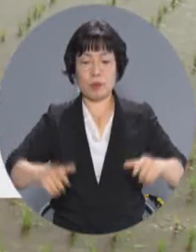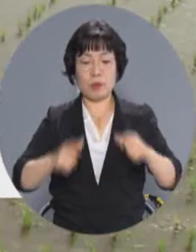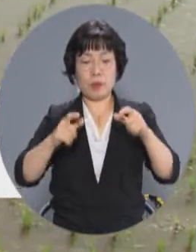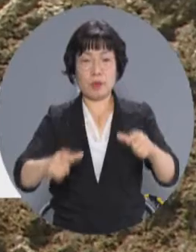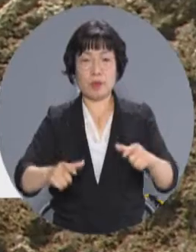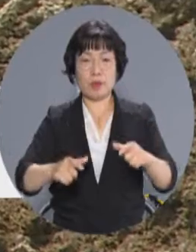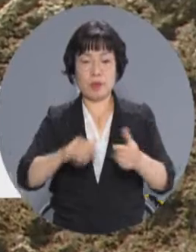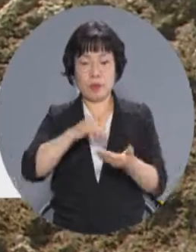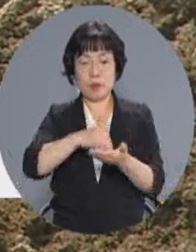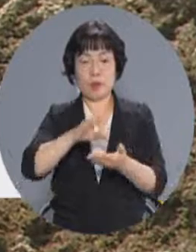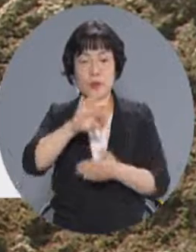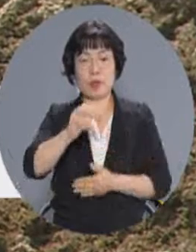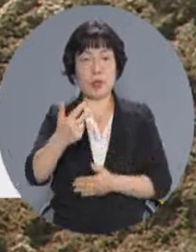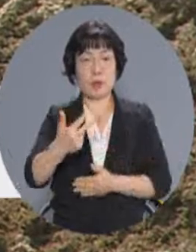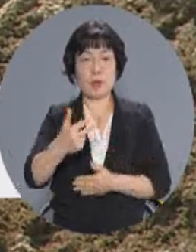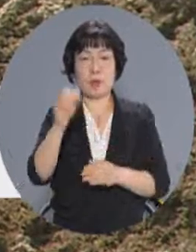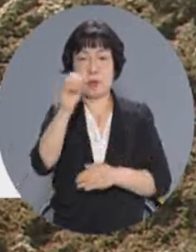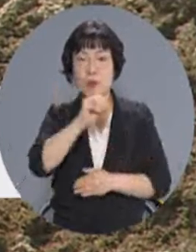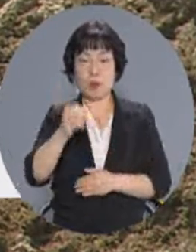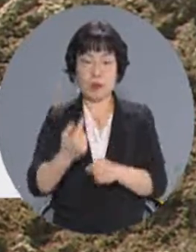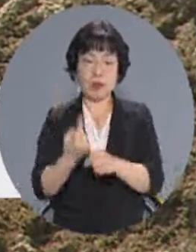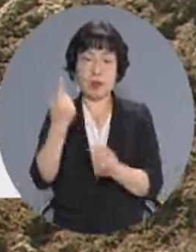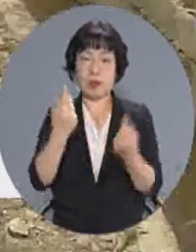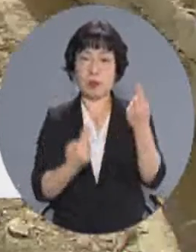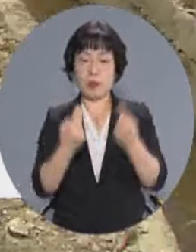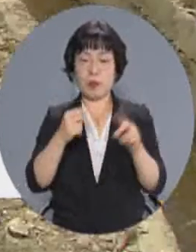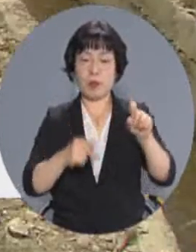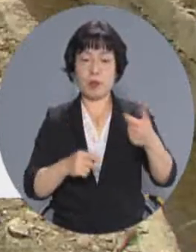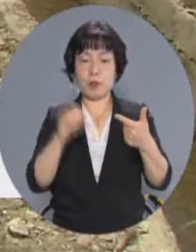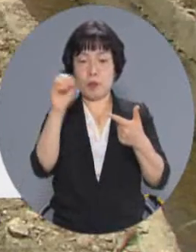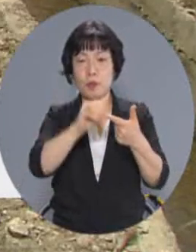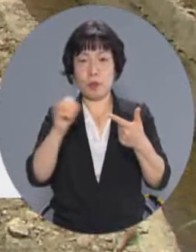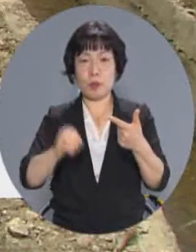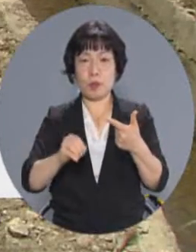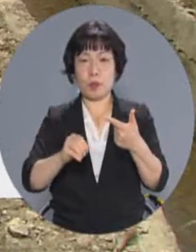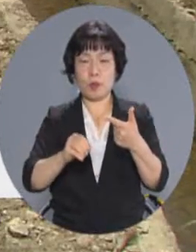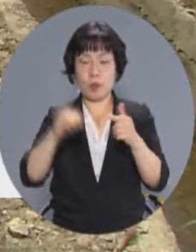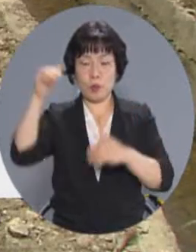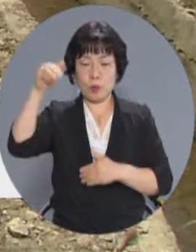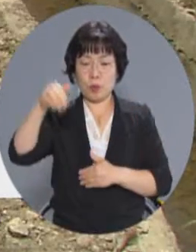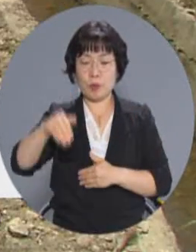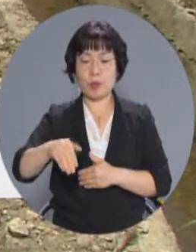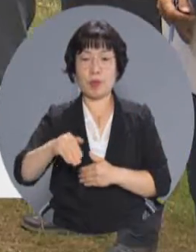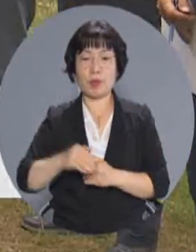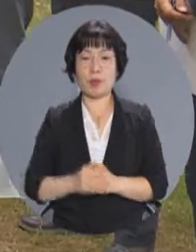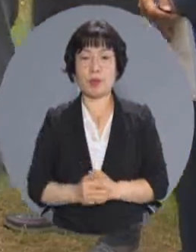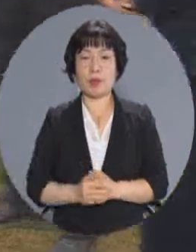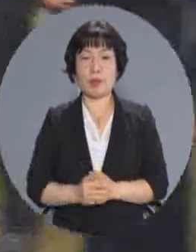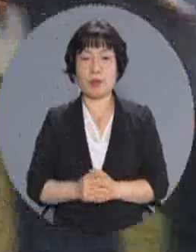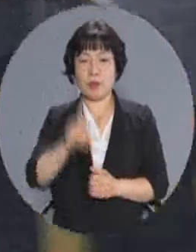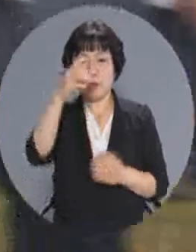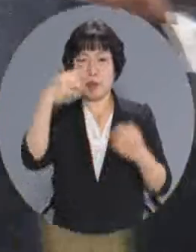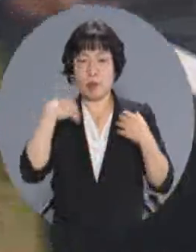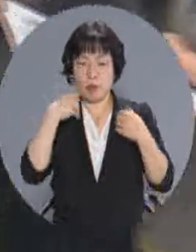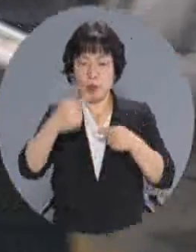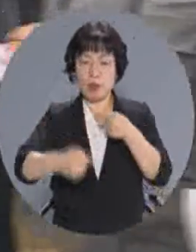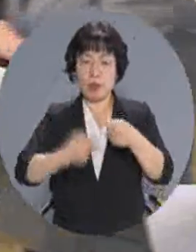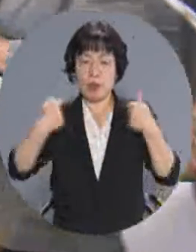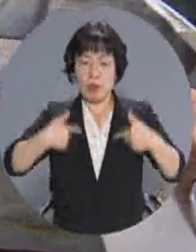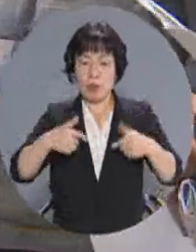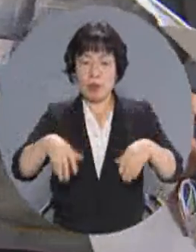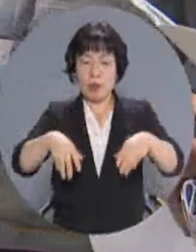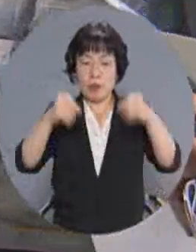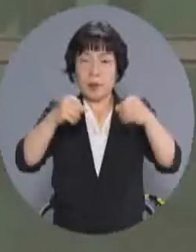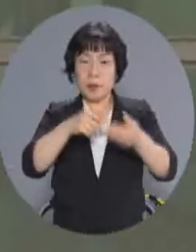저수율도 47.1%로 지난해보다 16.2%포인트 떨어졌습니다. 정부가 매년 가뭄 피해 지역